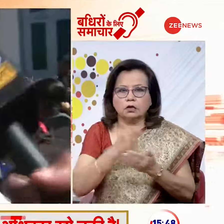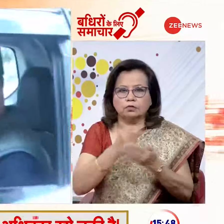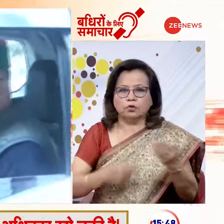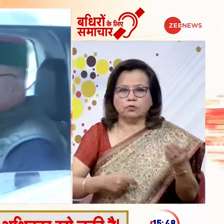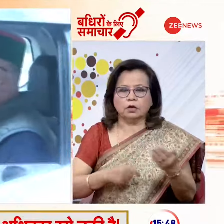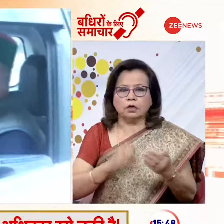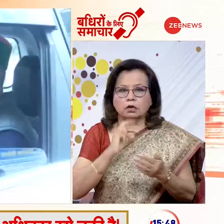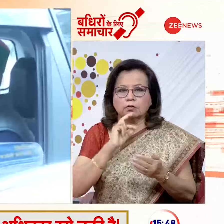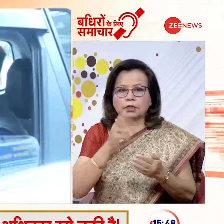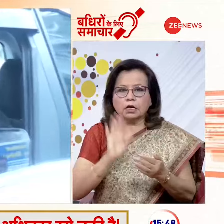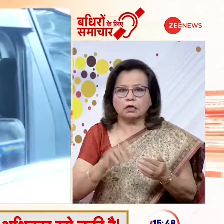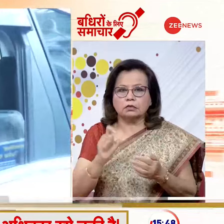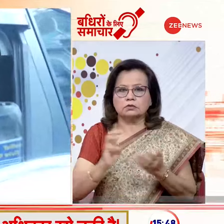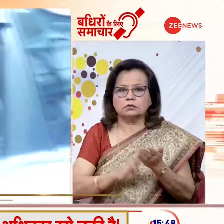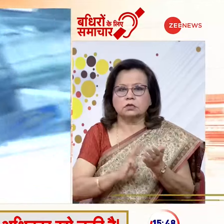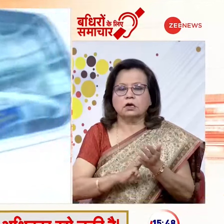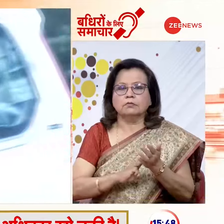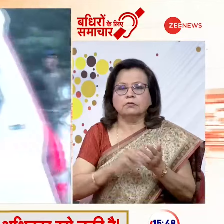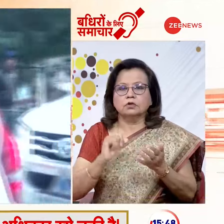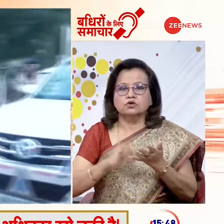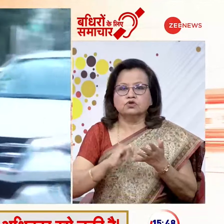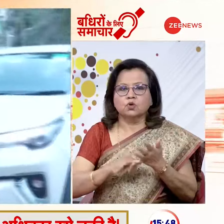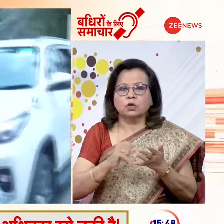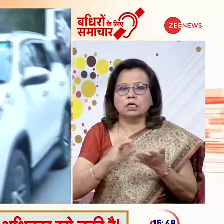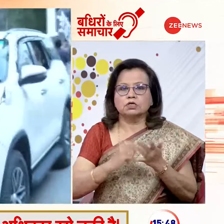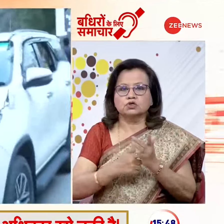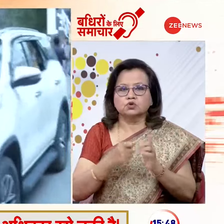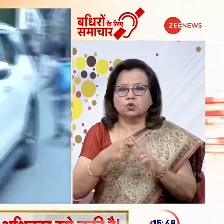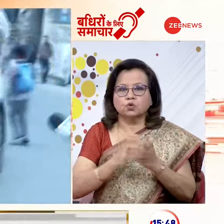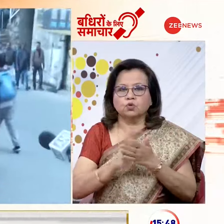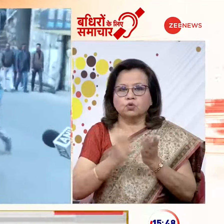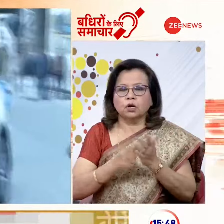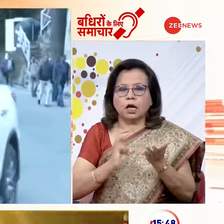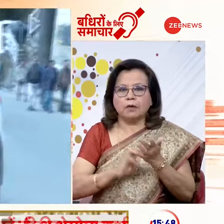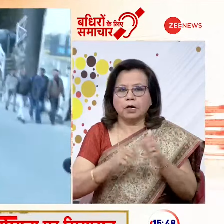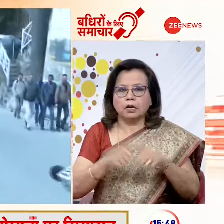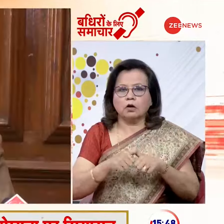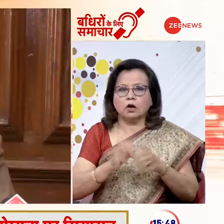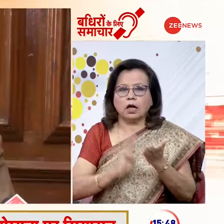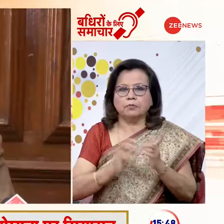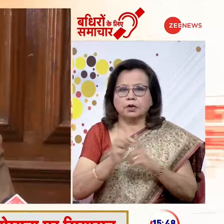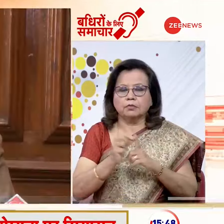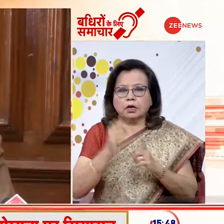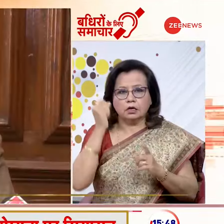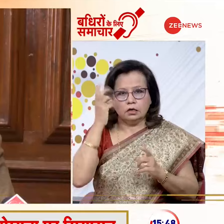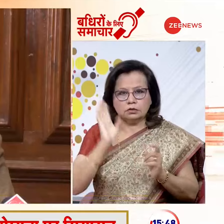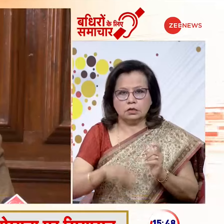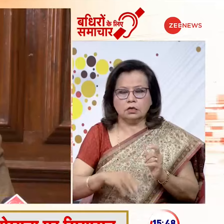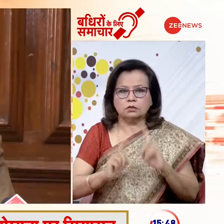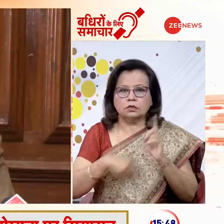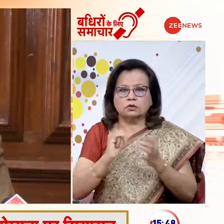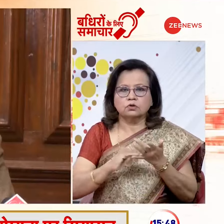रिपोर्ट में बताया गया मुखे मंतरी सुखविंदर सिंग सुखों को लेकर विधायकों और मंतरियों में नाराजगी है